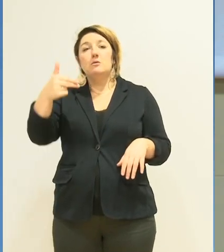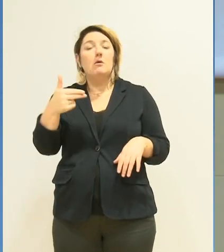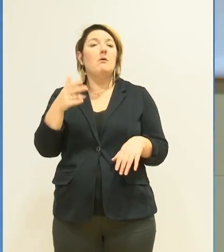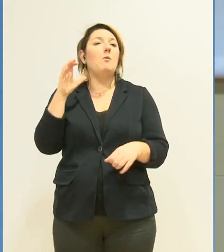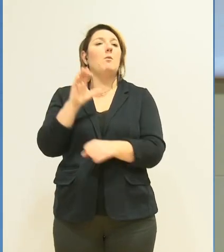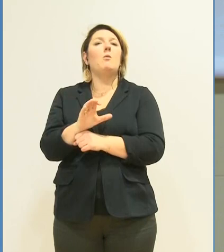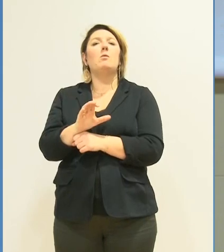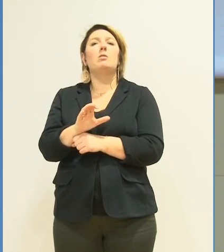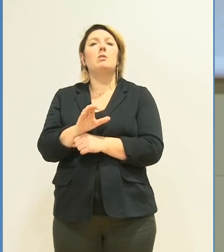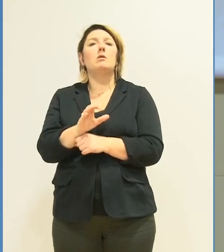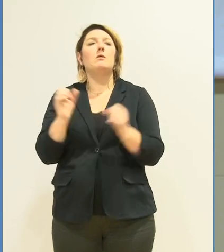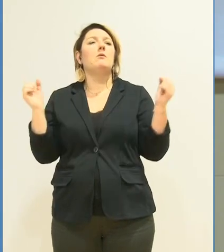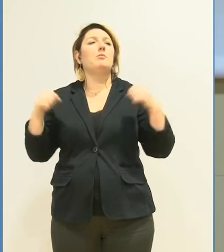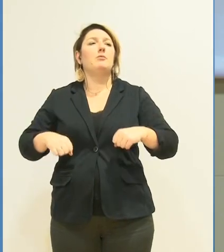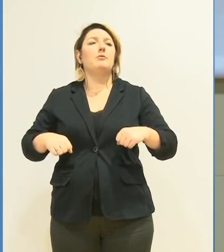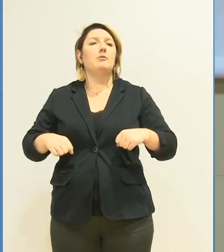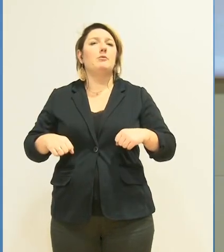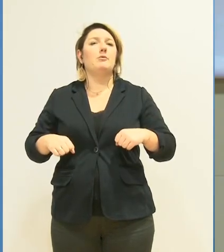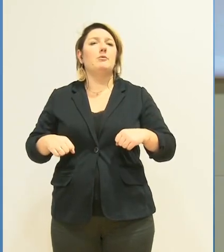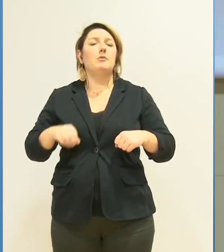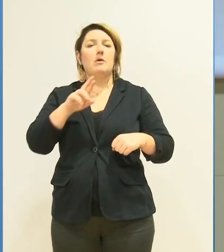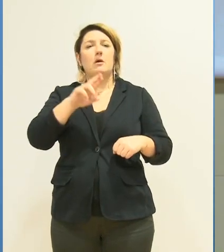contre qui vote pour